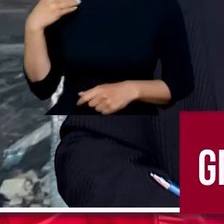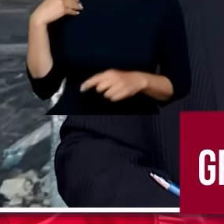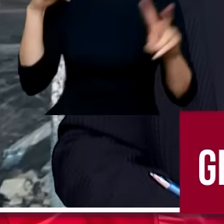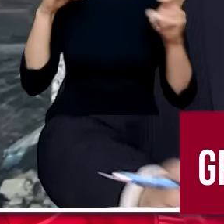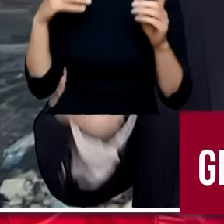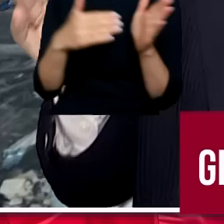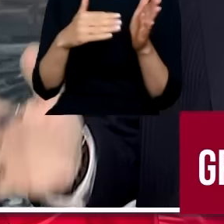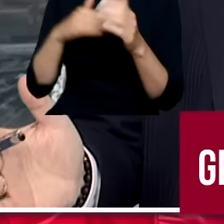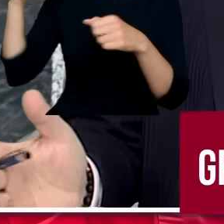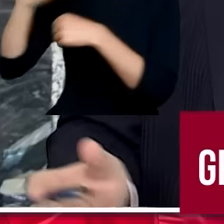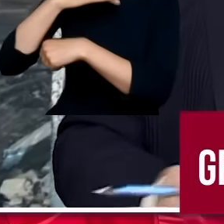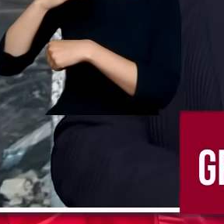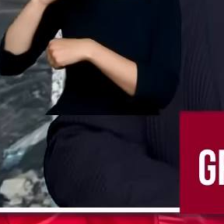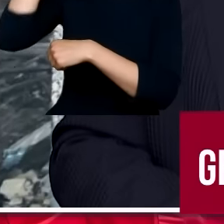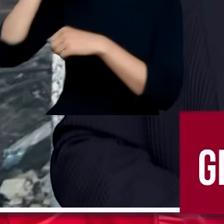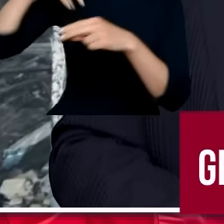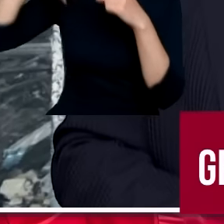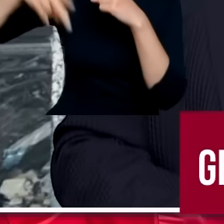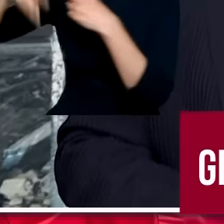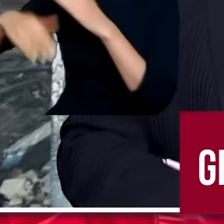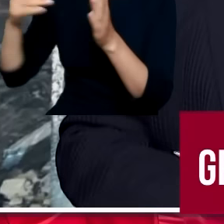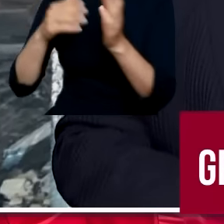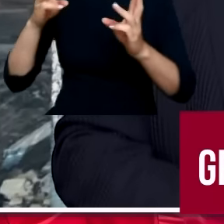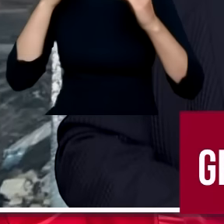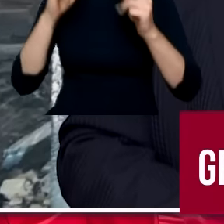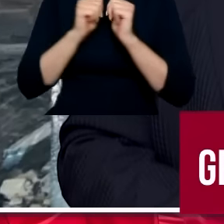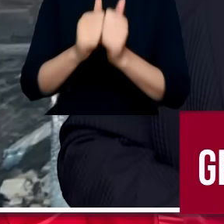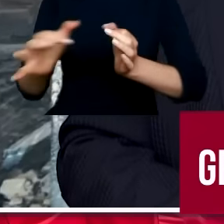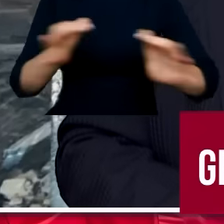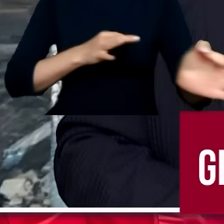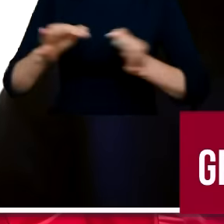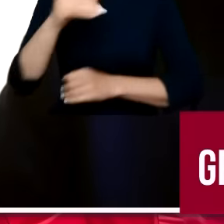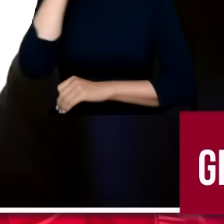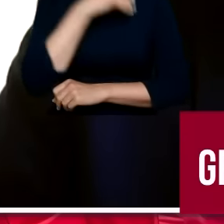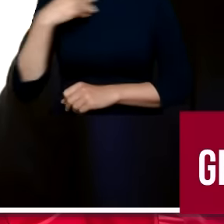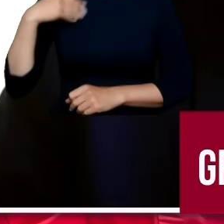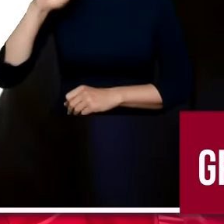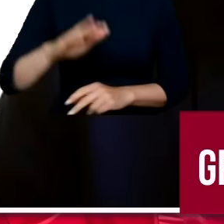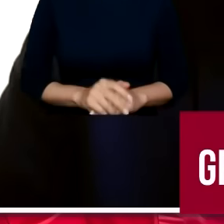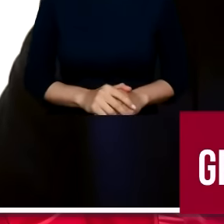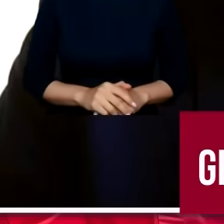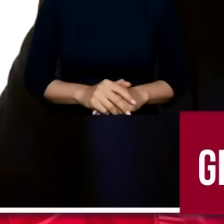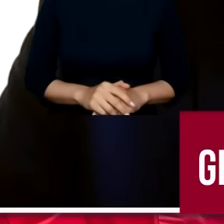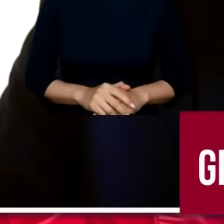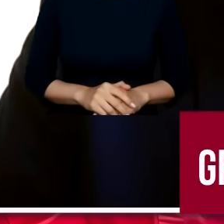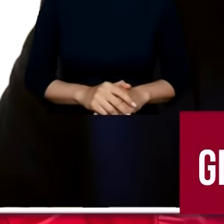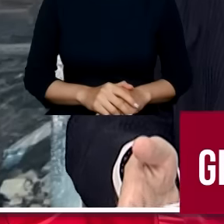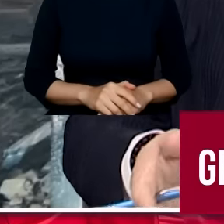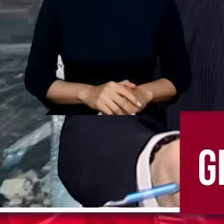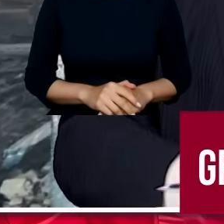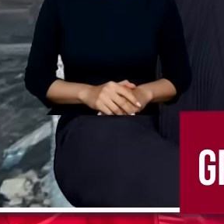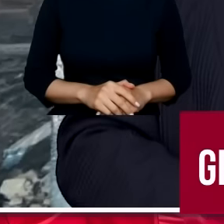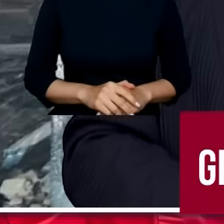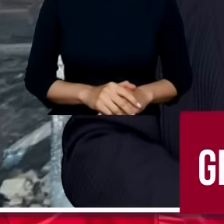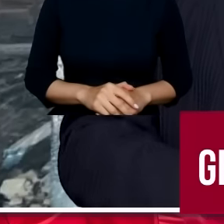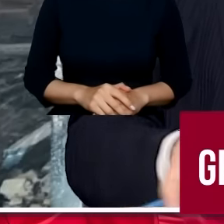wpływów rosyjskich to jest naprawdę ważne zadanie dziejowe zadanie przed Polakami a takie